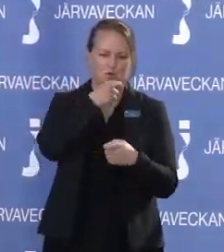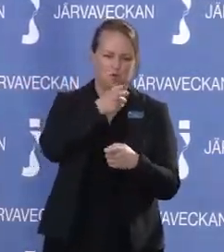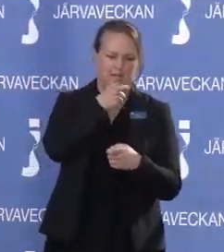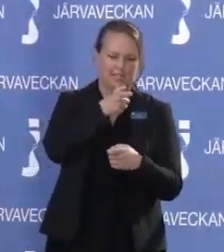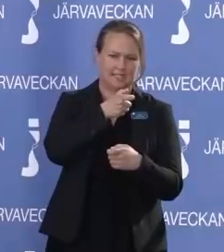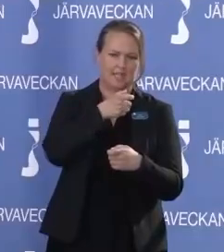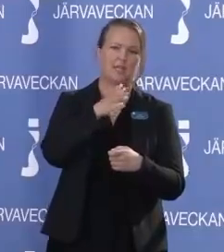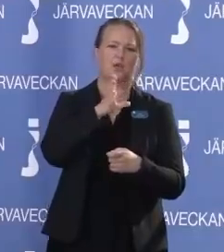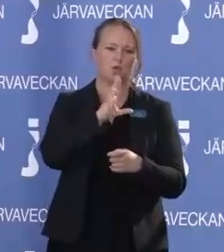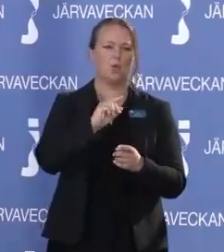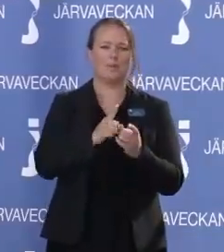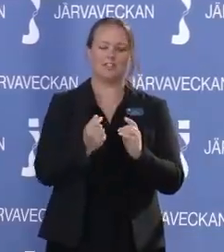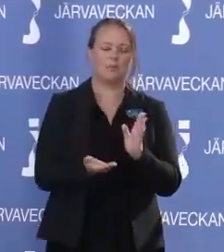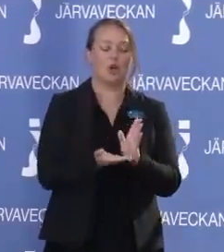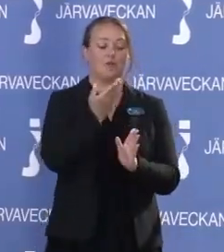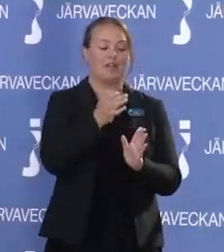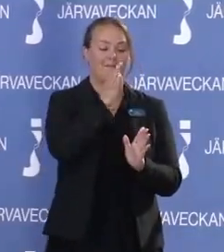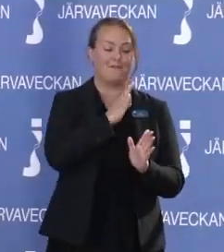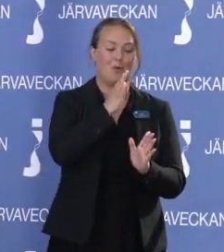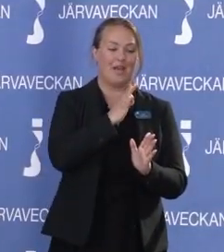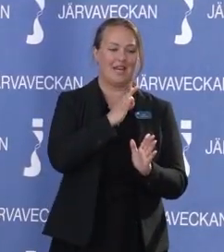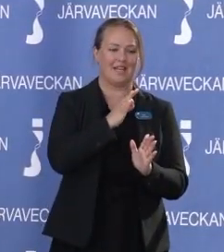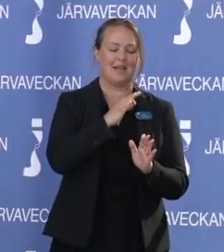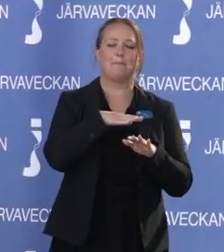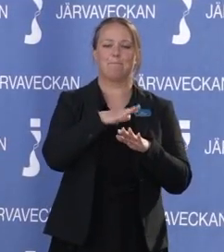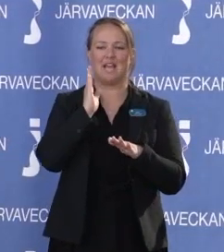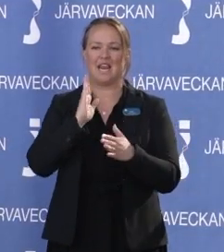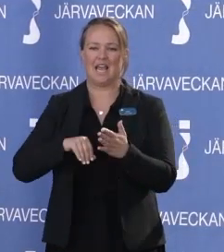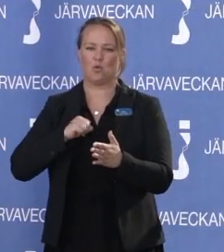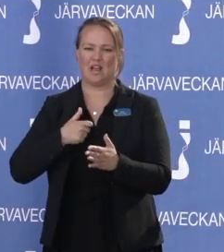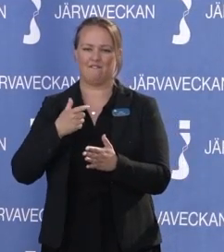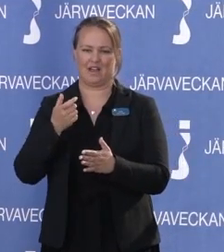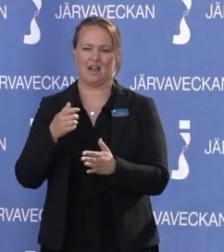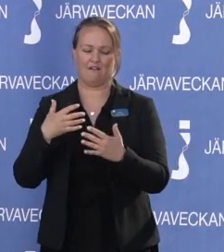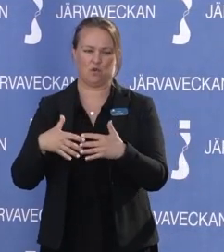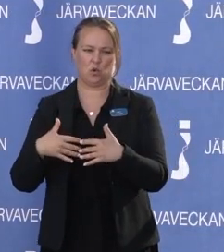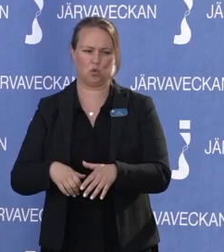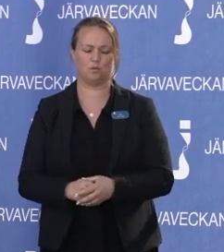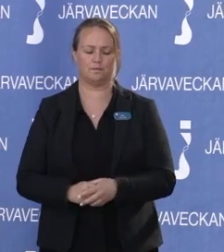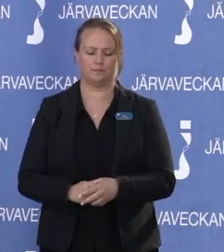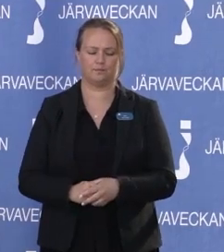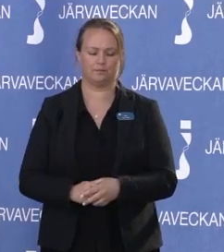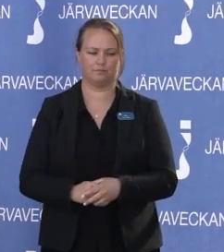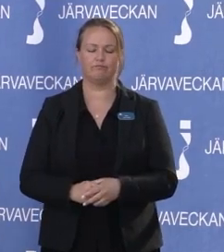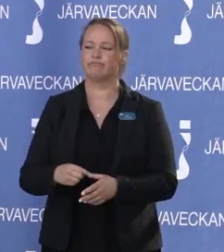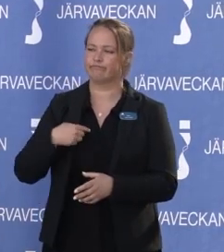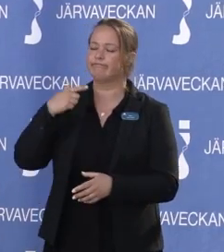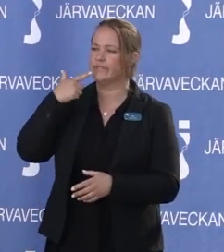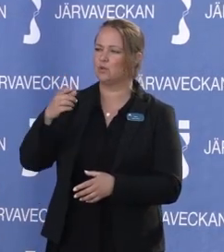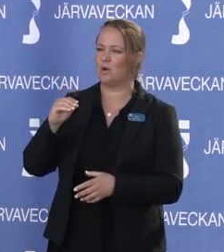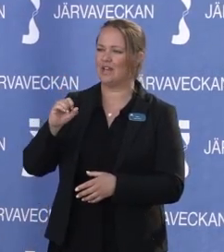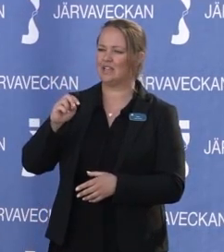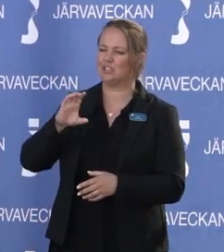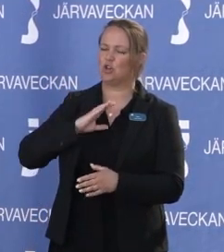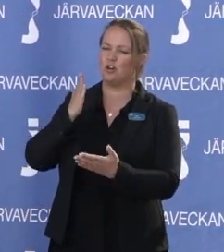de frågorna snarare än funktionen. Jag tror att Agnes har rätt, men jag tror också att vi har en historisk skuld inom journalistiken. Vi